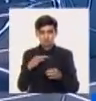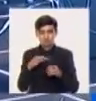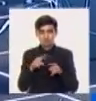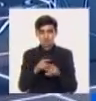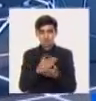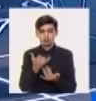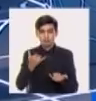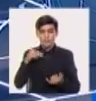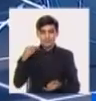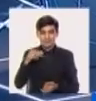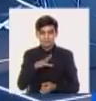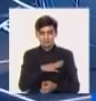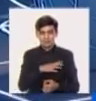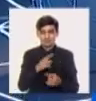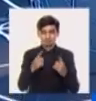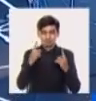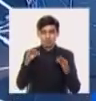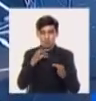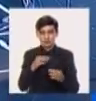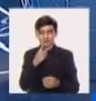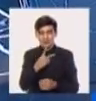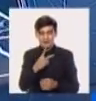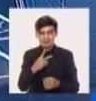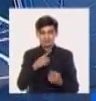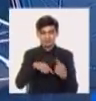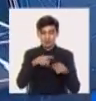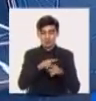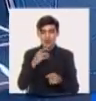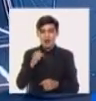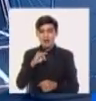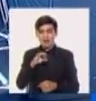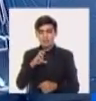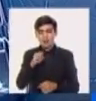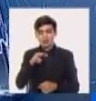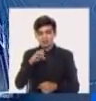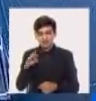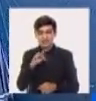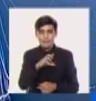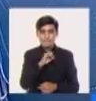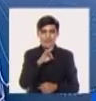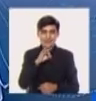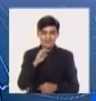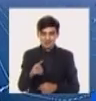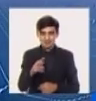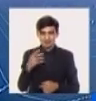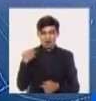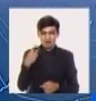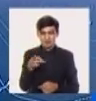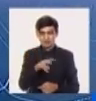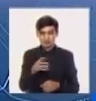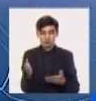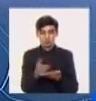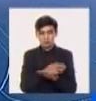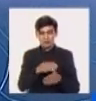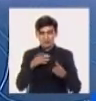Бүгін президент осы ірі екі ұйымның жетекшілері Айбатыр Жұмағұлов пен Берік Шәріпті орнынан алып тастауды тапсырды.